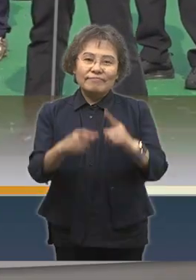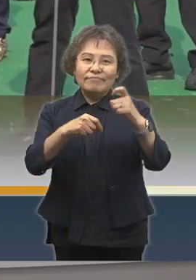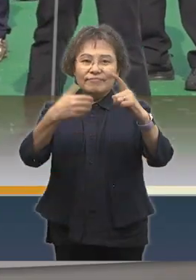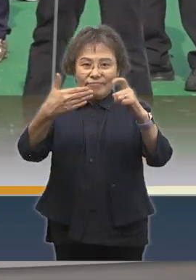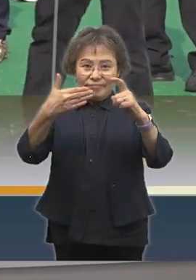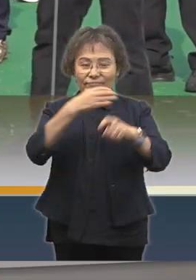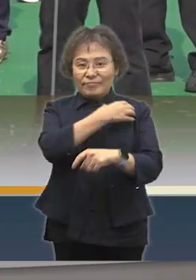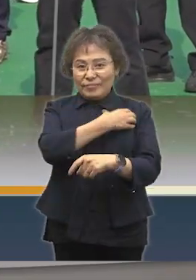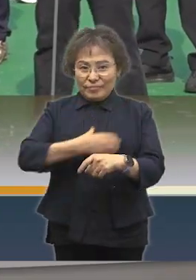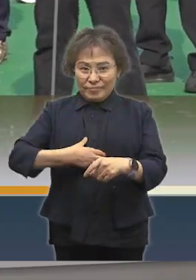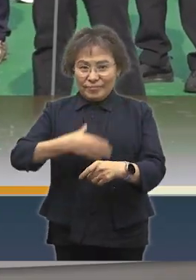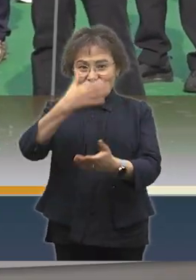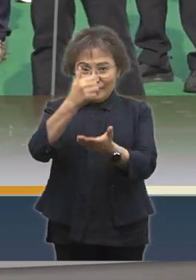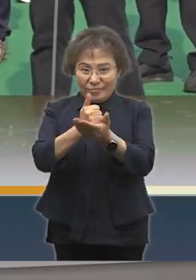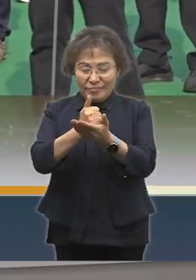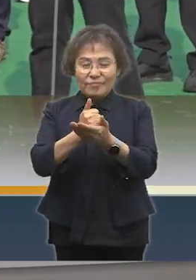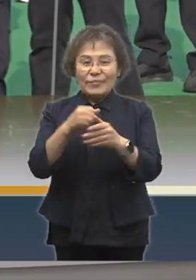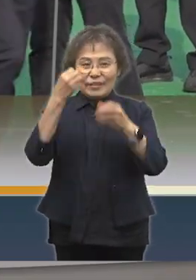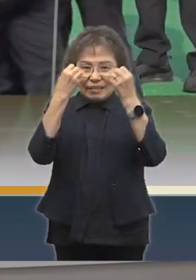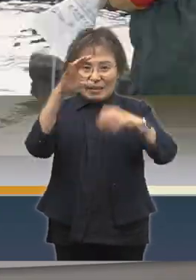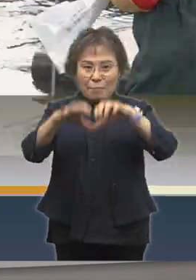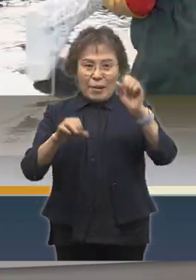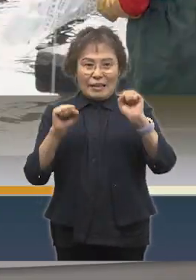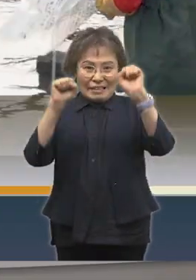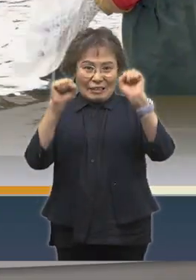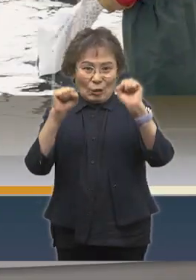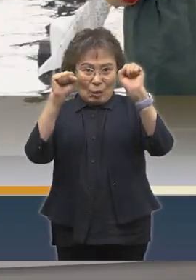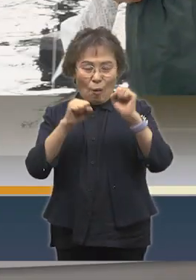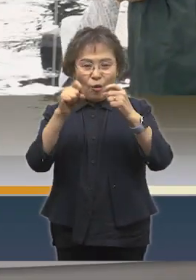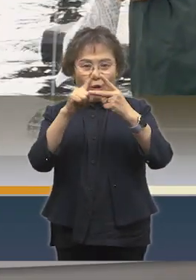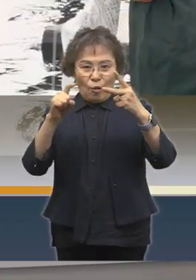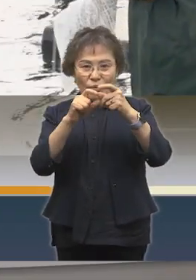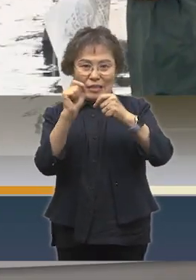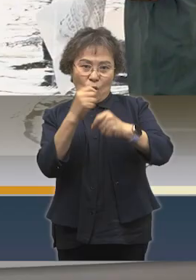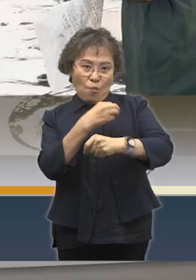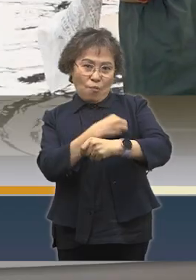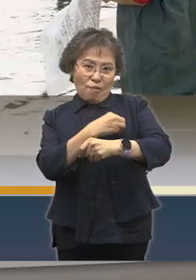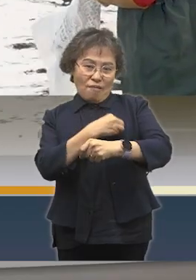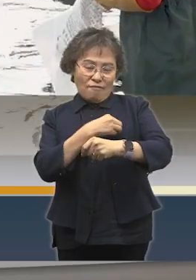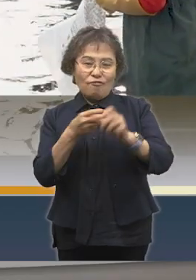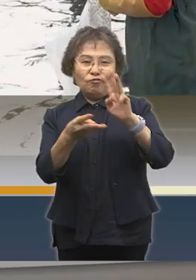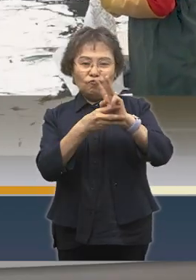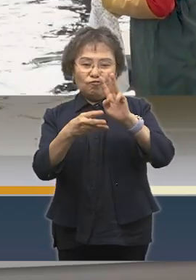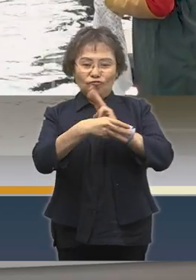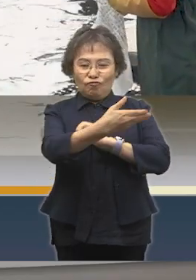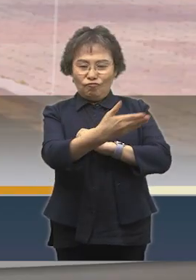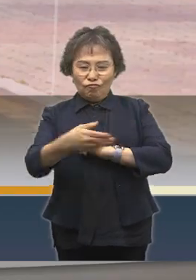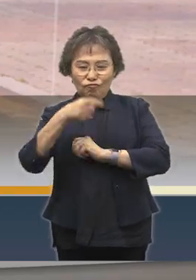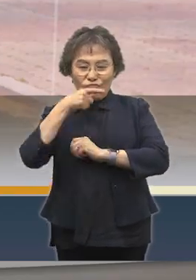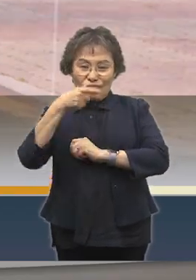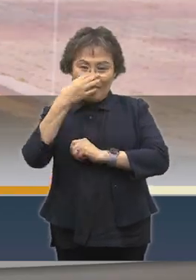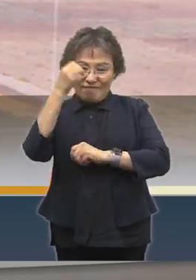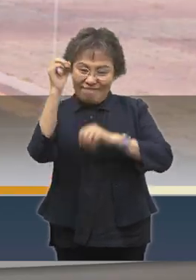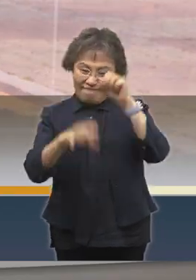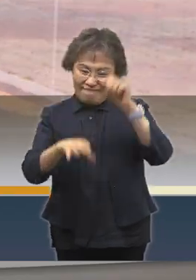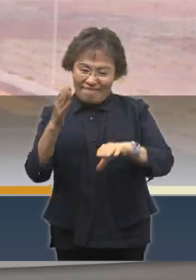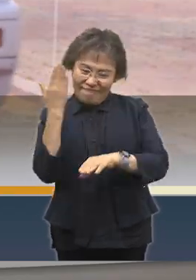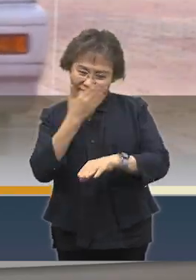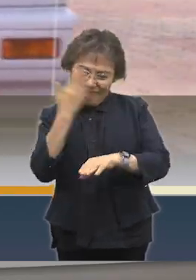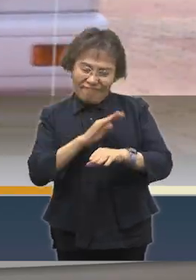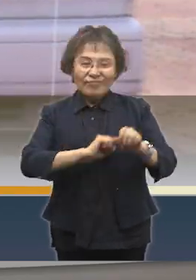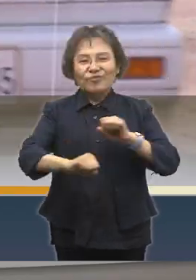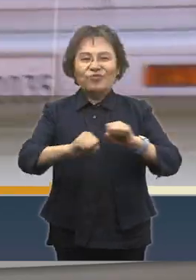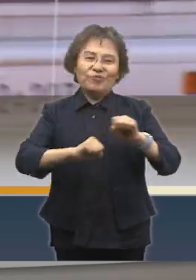11월 9일 이필형 동대문구청장과 새마을운동 동대문구지회 회원들이 중랑천네 우물제거와 하천